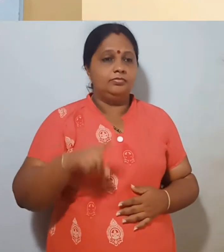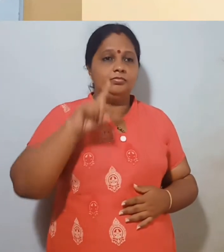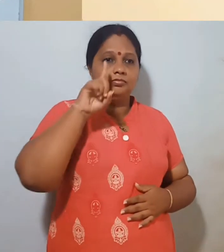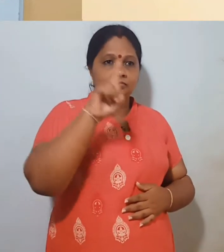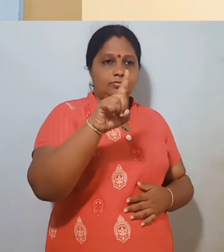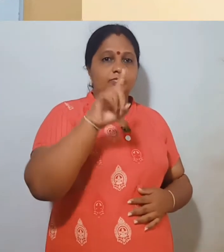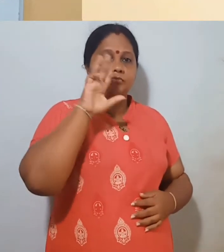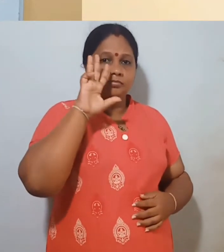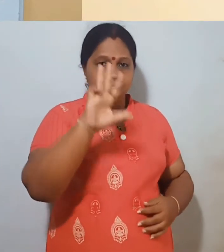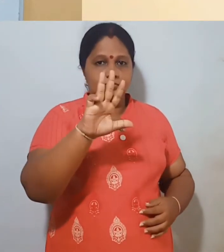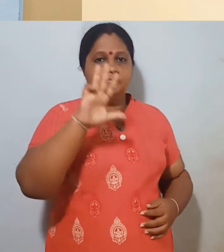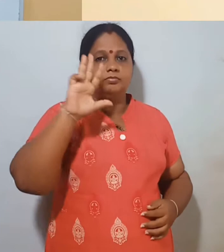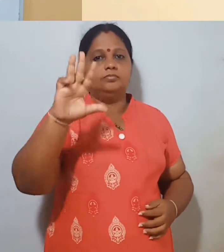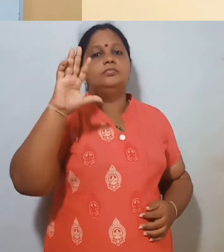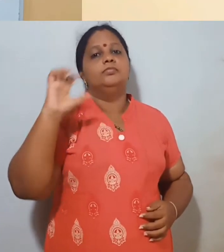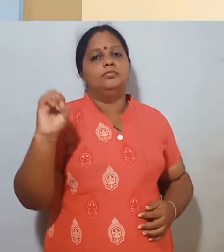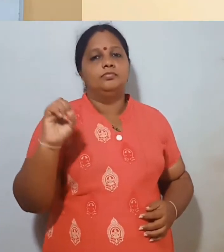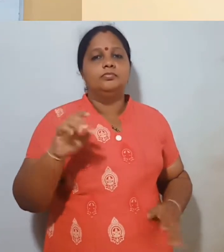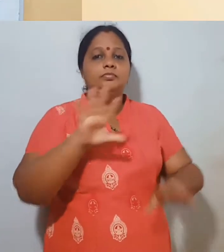1990